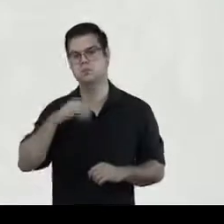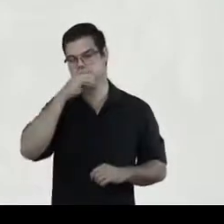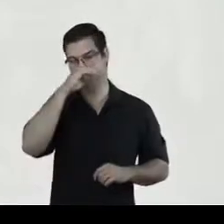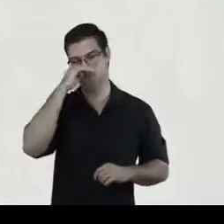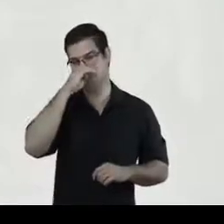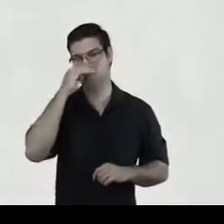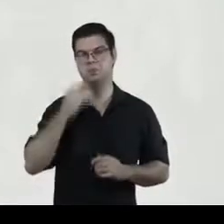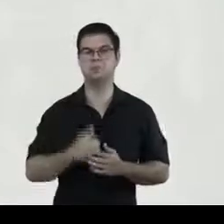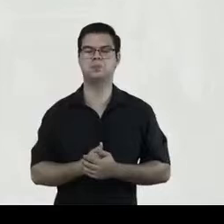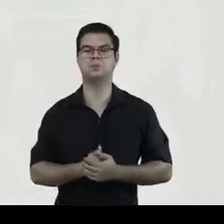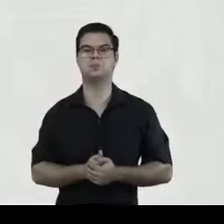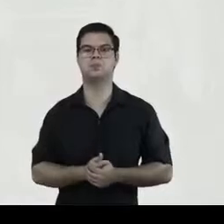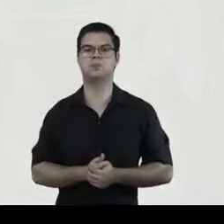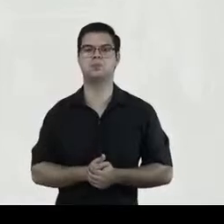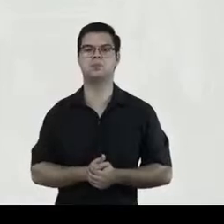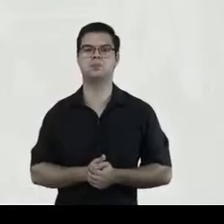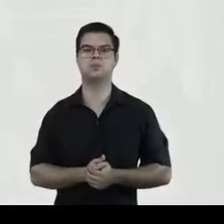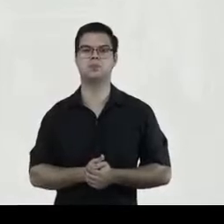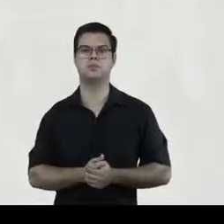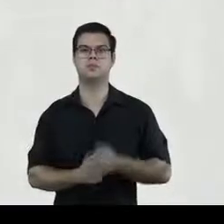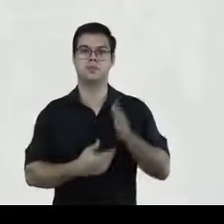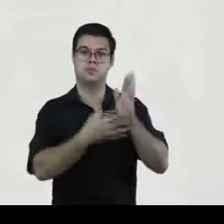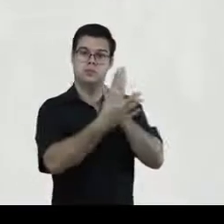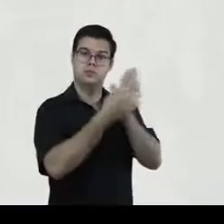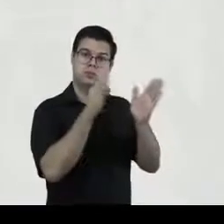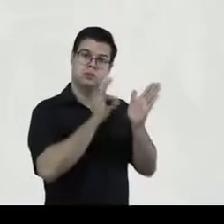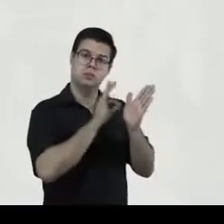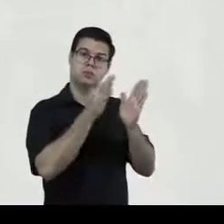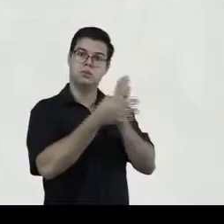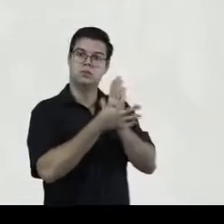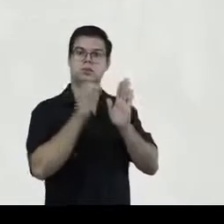Le feuillet A3 recto et verso. Suivante.